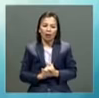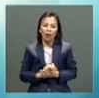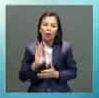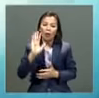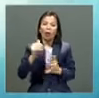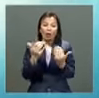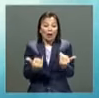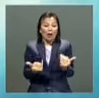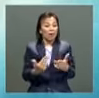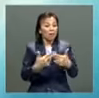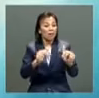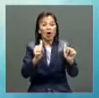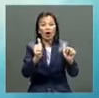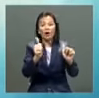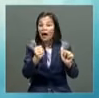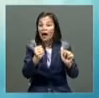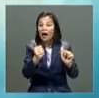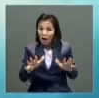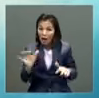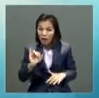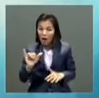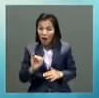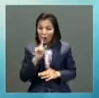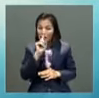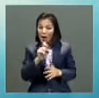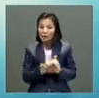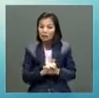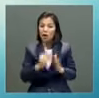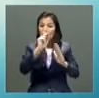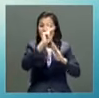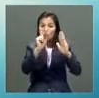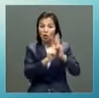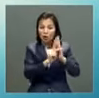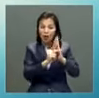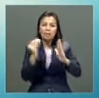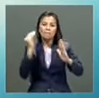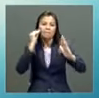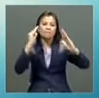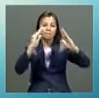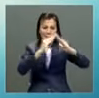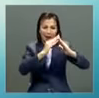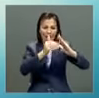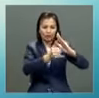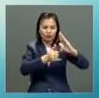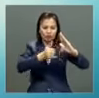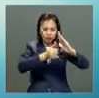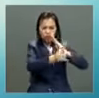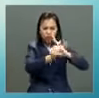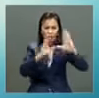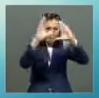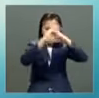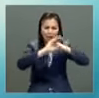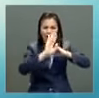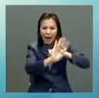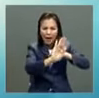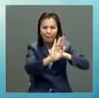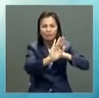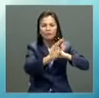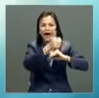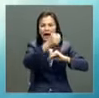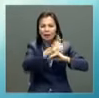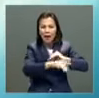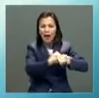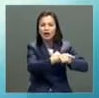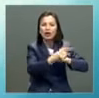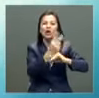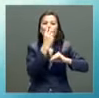ลนในเรื่องของทางด้านการเคอร์ฟิวนี้อย่างไรไปดูก่อนครับว่าเกาหลีใต้เขาควบคุม